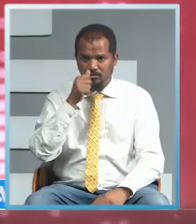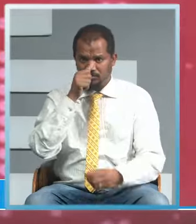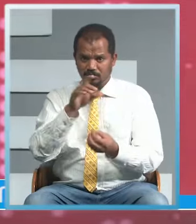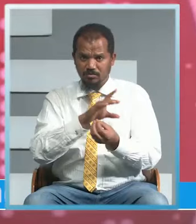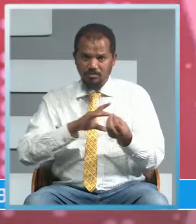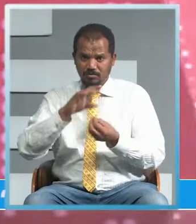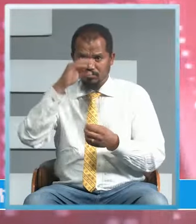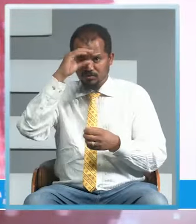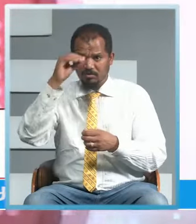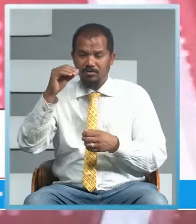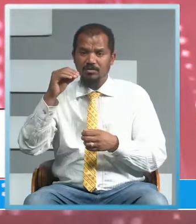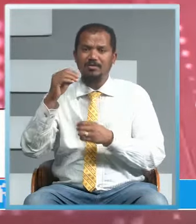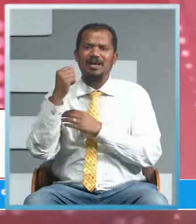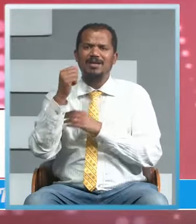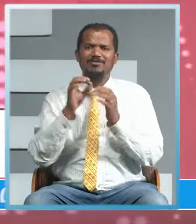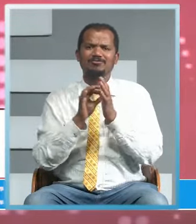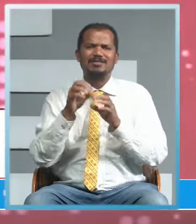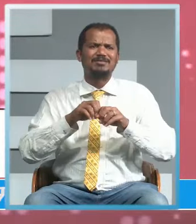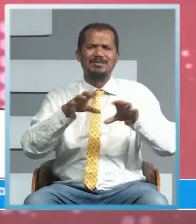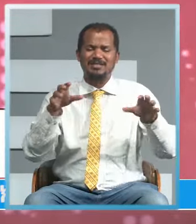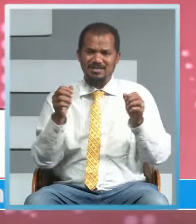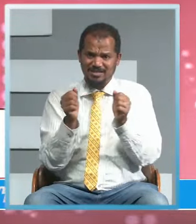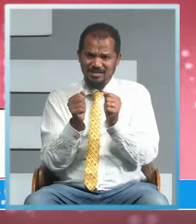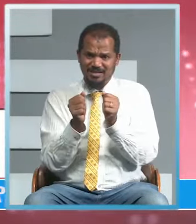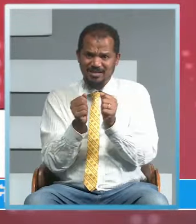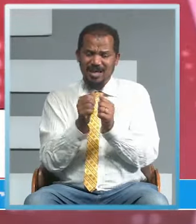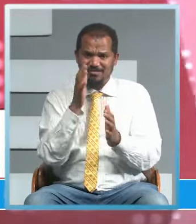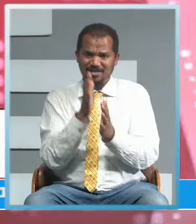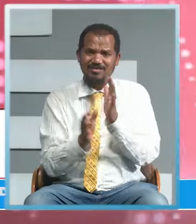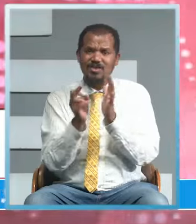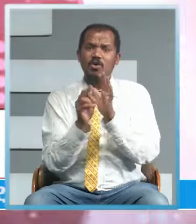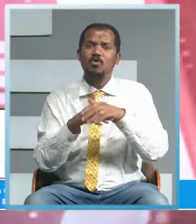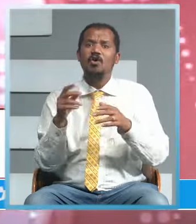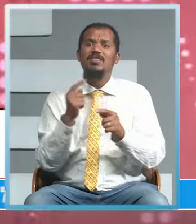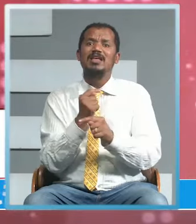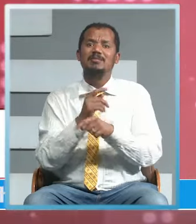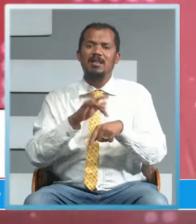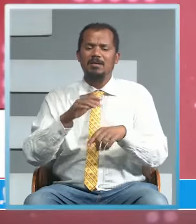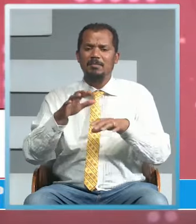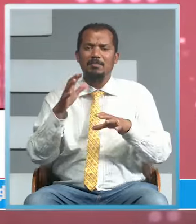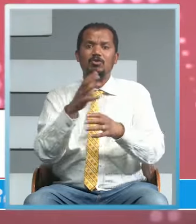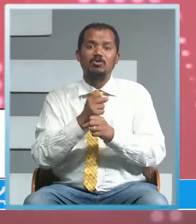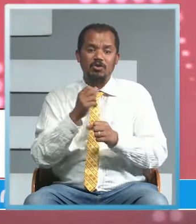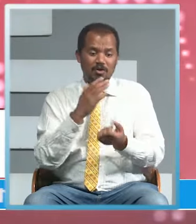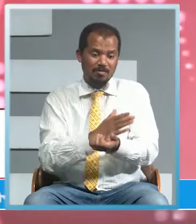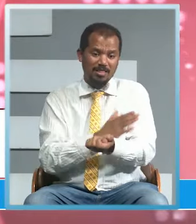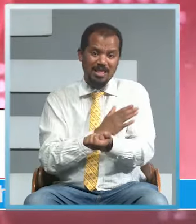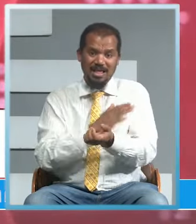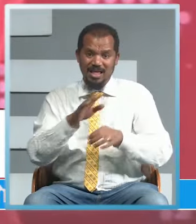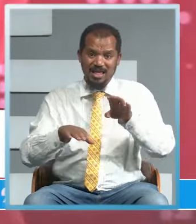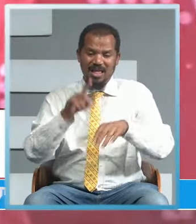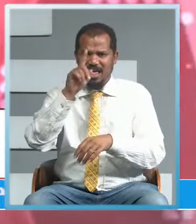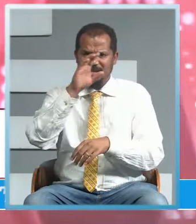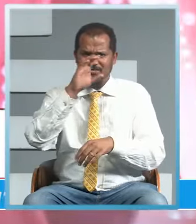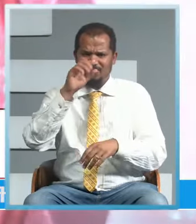በደቡብ ኢትዮጵያ ክልል ከሰው ኃይል ቁጥርና ስምሪት ጋር ተያይዞ በተፈጸመ ህገወጥ ተግባር ላይ በተወሰደ ማስተካከያ